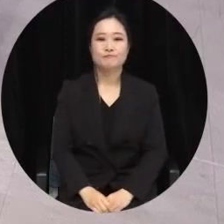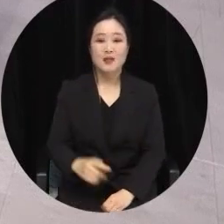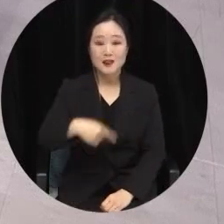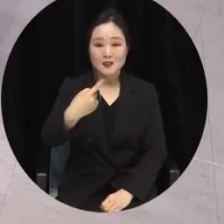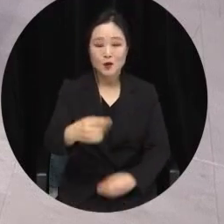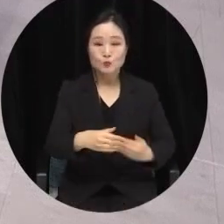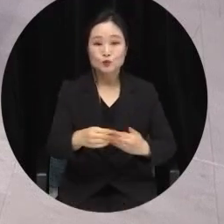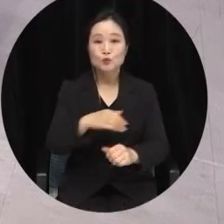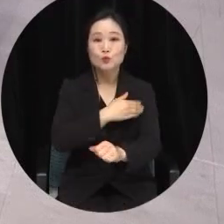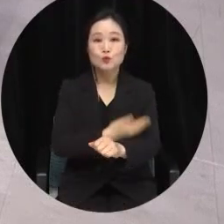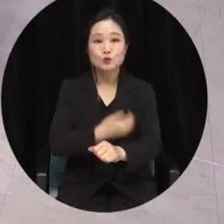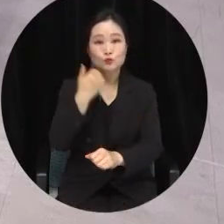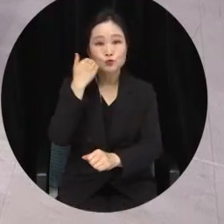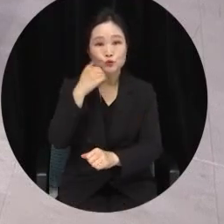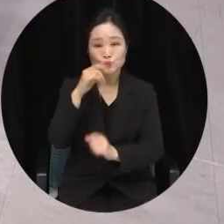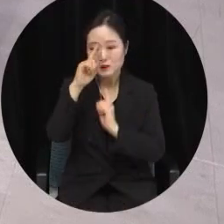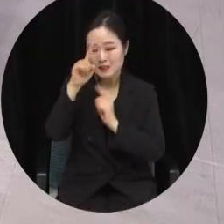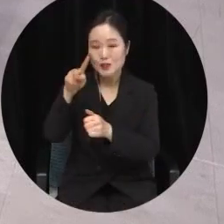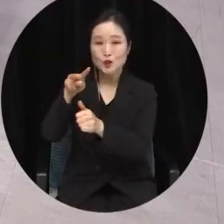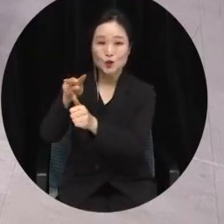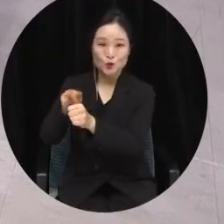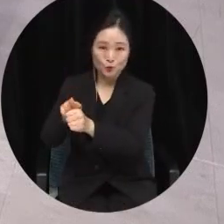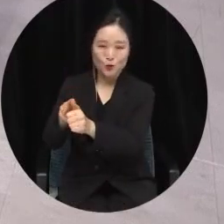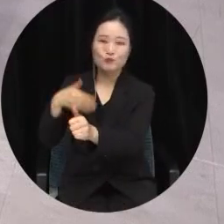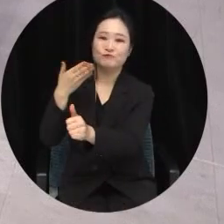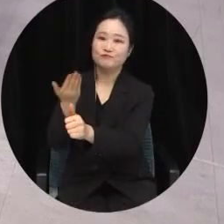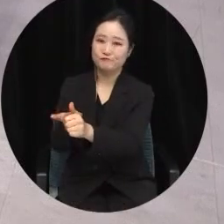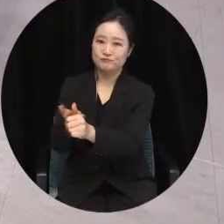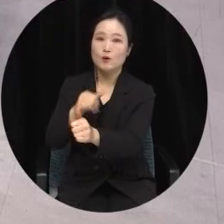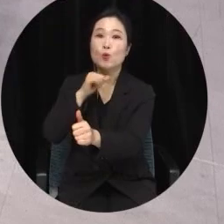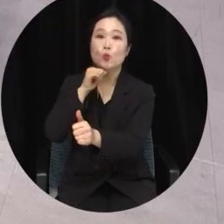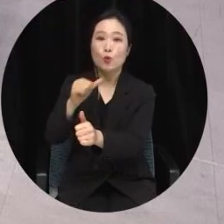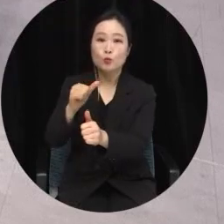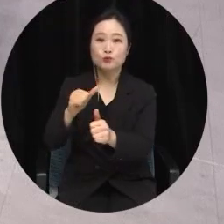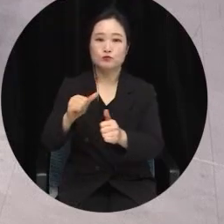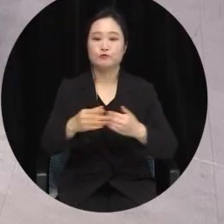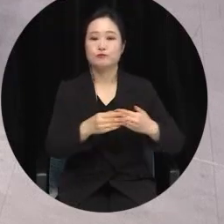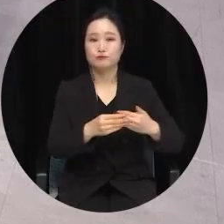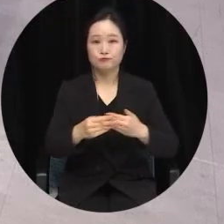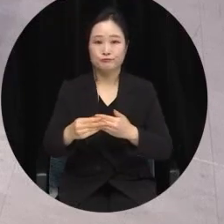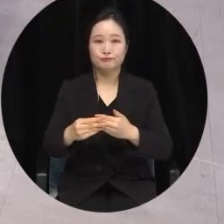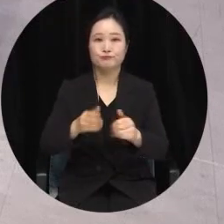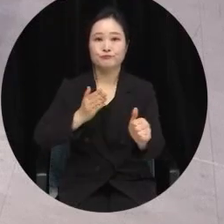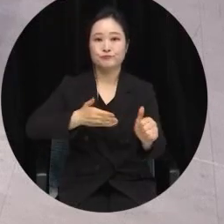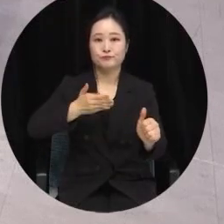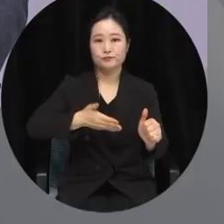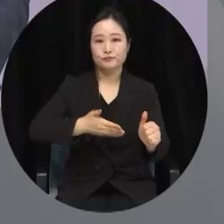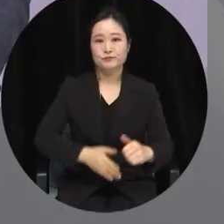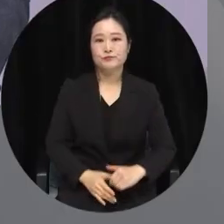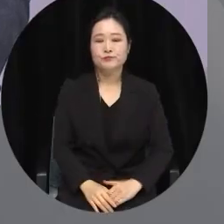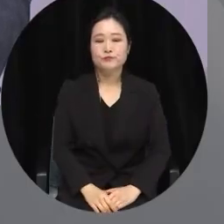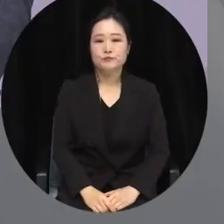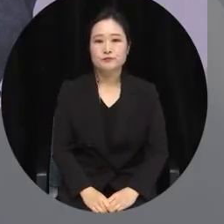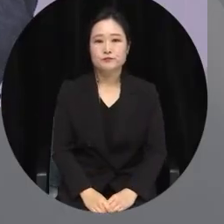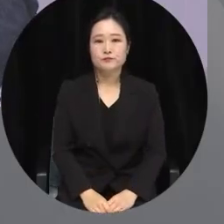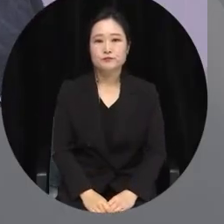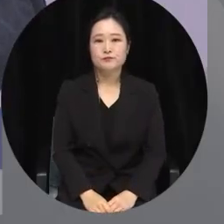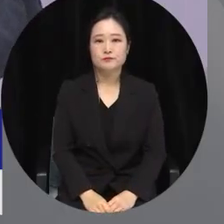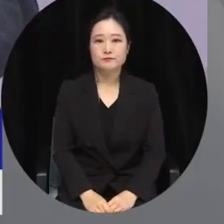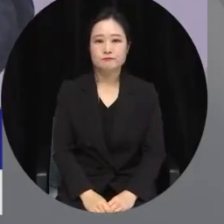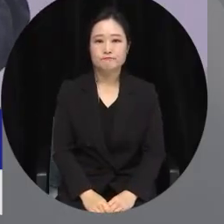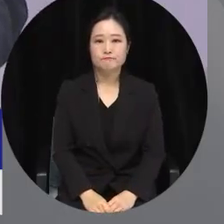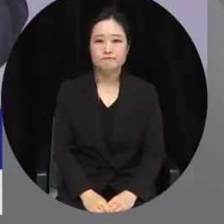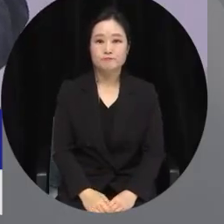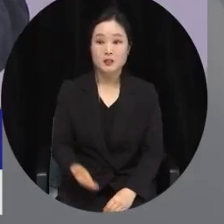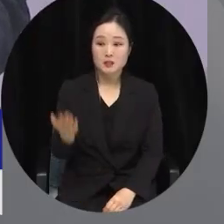주도권은 이용선 후보에게 드립니다. 5분 동안 토론을 이끌어주시기 바랍니다. 예,